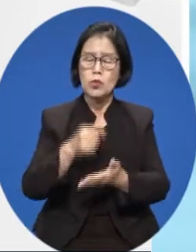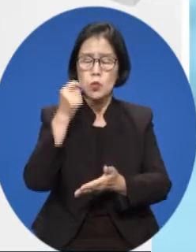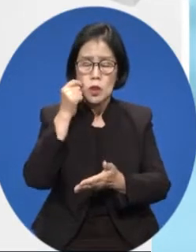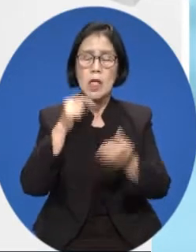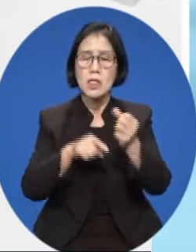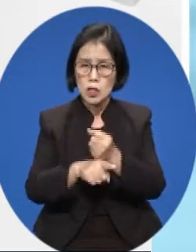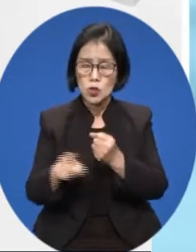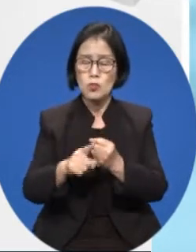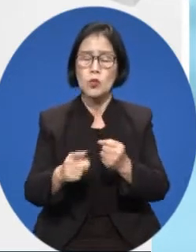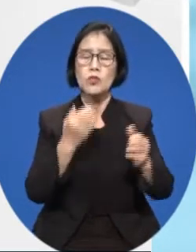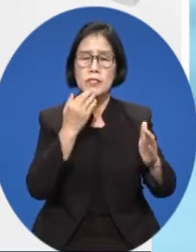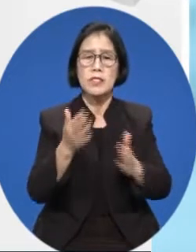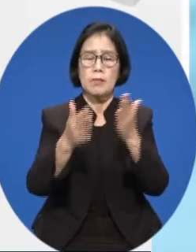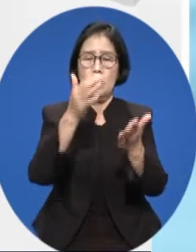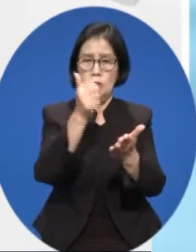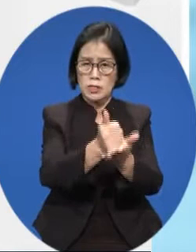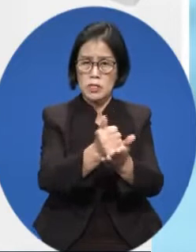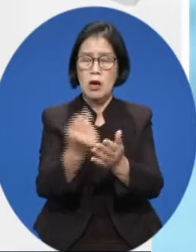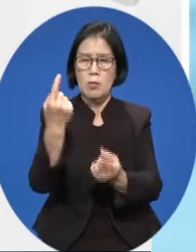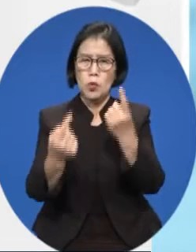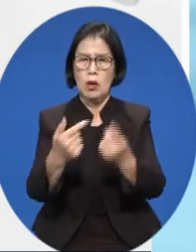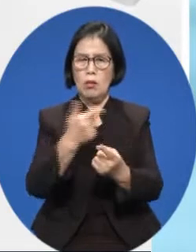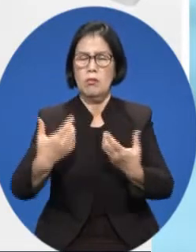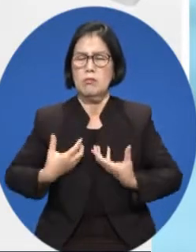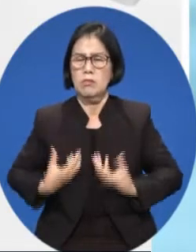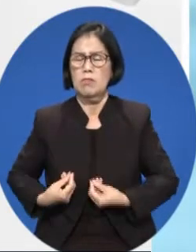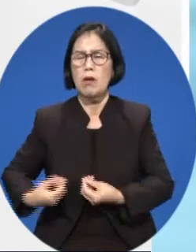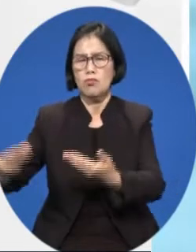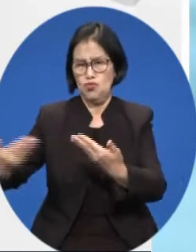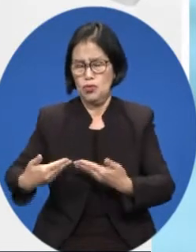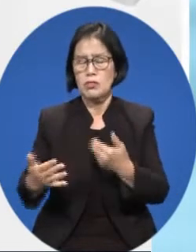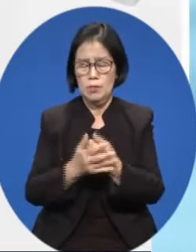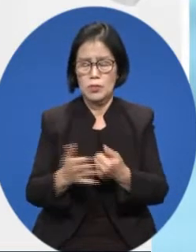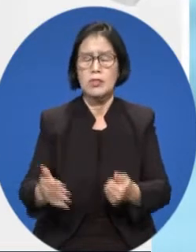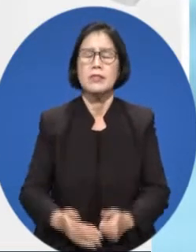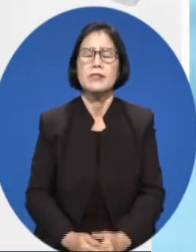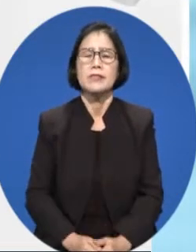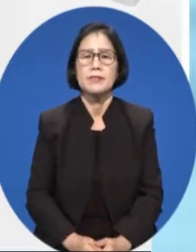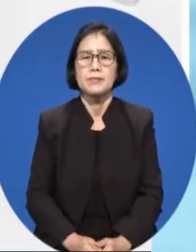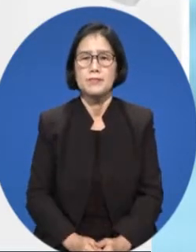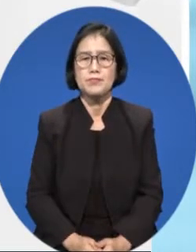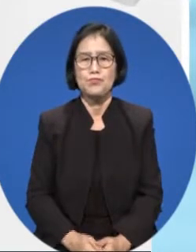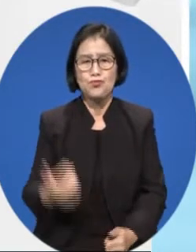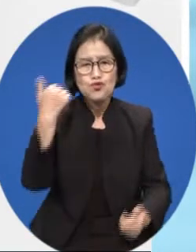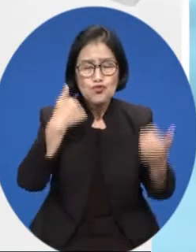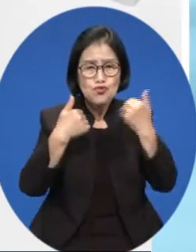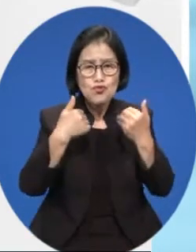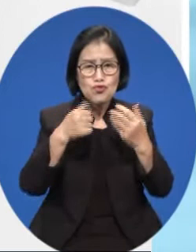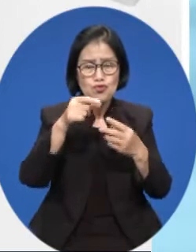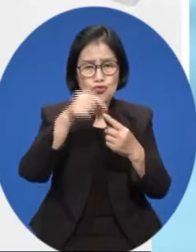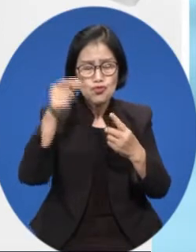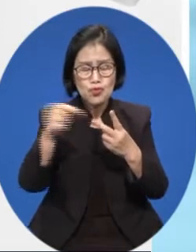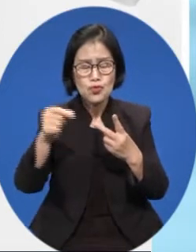어찌보면 이재명 어 지사 보다 더 큰 실망감을 줬다 는 얘기가 될 수도 있거든요 거꾸로 얘기하면 그때 누가 대통령 후보가 된다